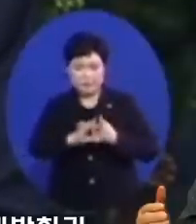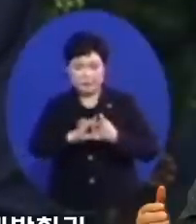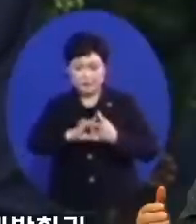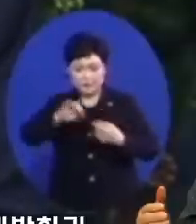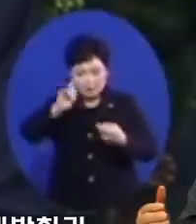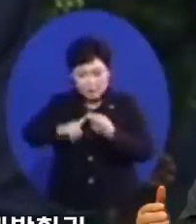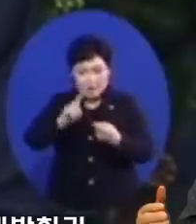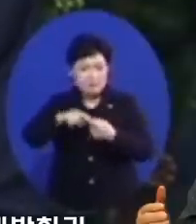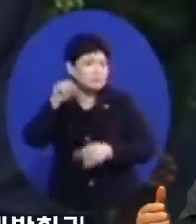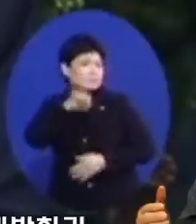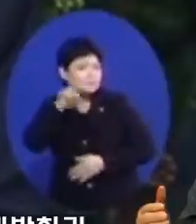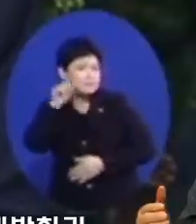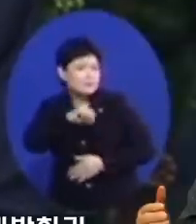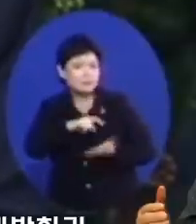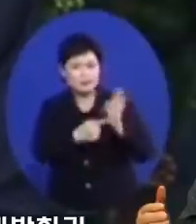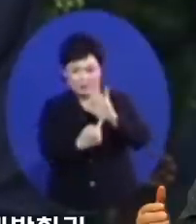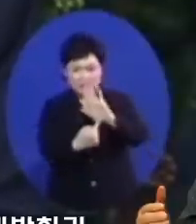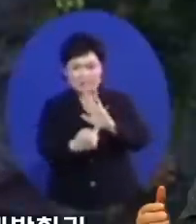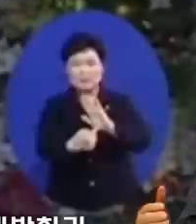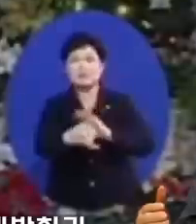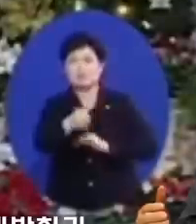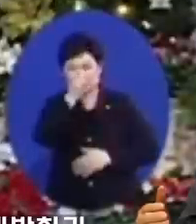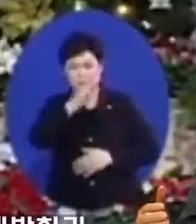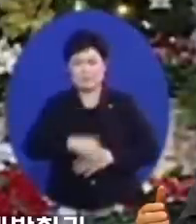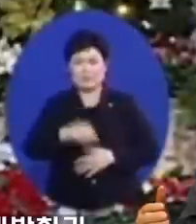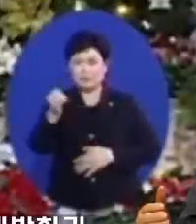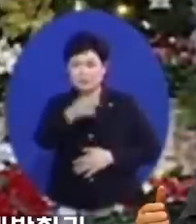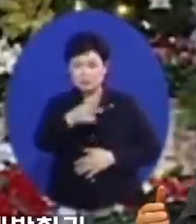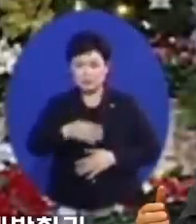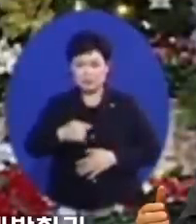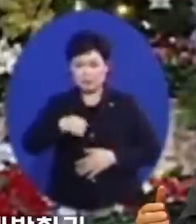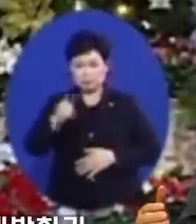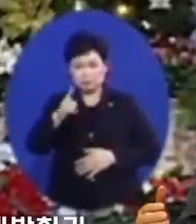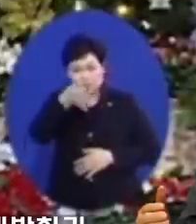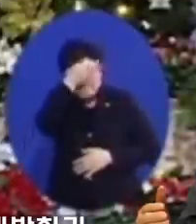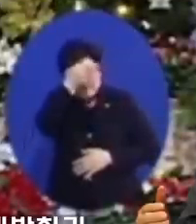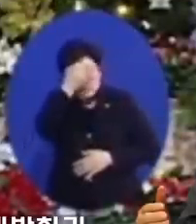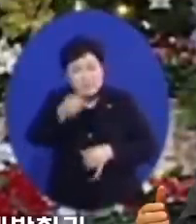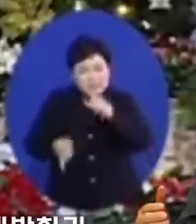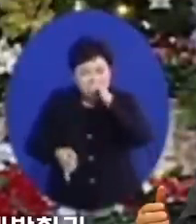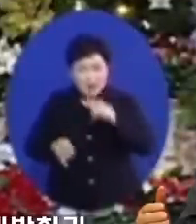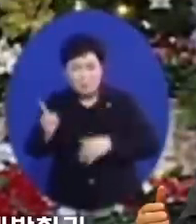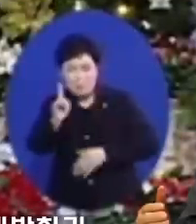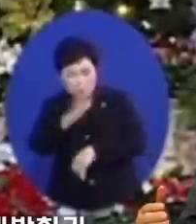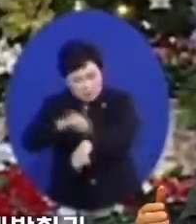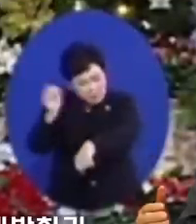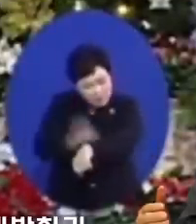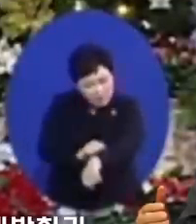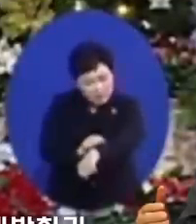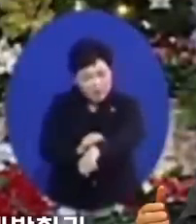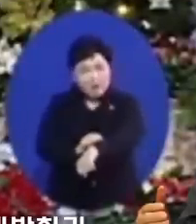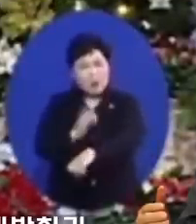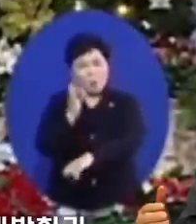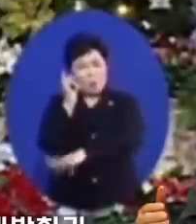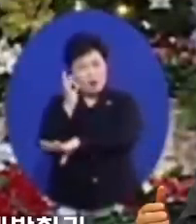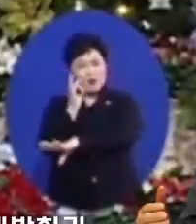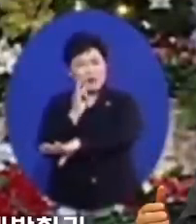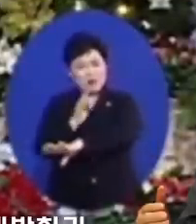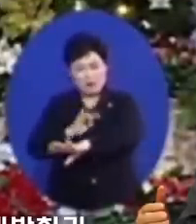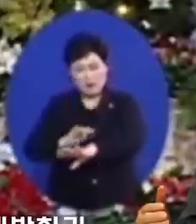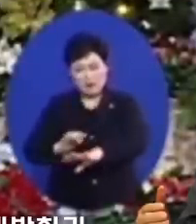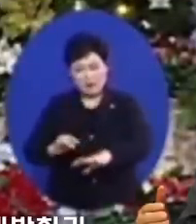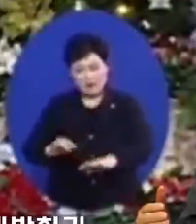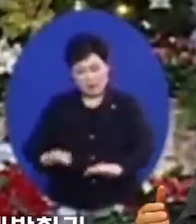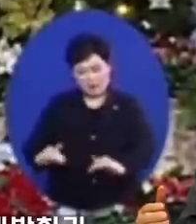따라 취미로 나타나게 만들어주는 것입니다. 그리고 내게 무슨 소질이 있는가, 뭘 잘하는가. 원래 잘할 때부터 잘하는 사람이